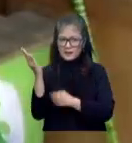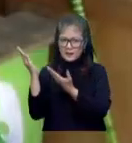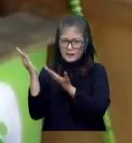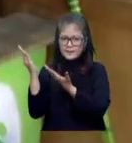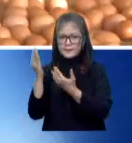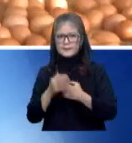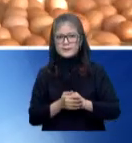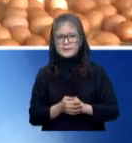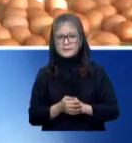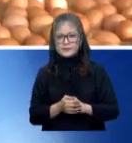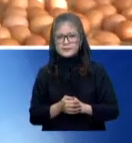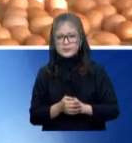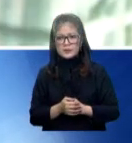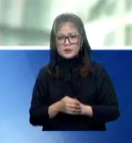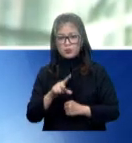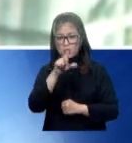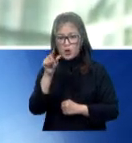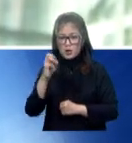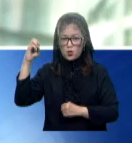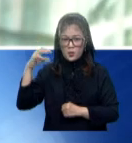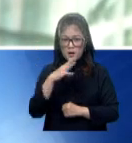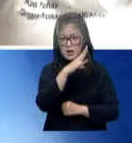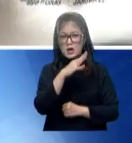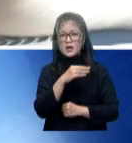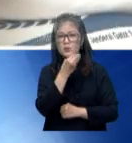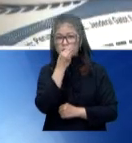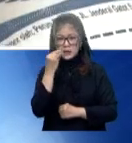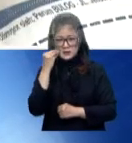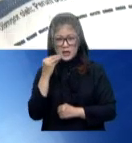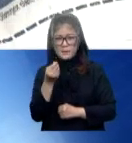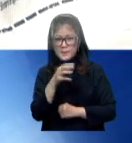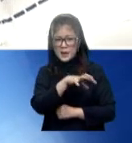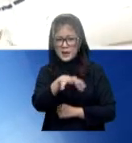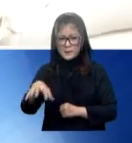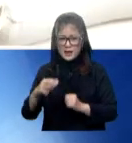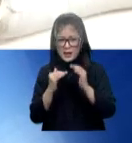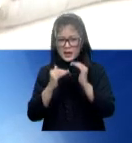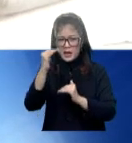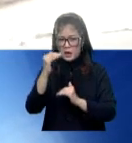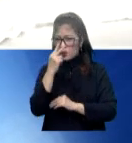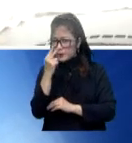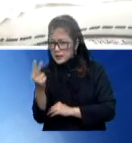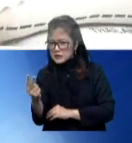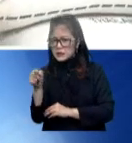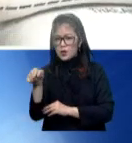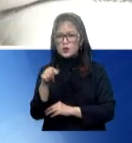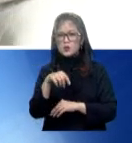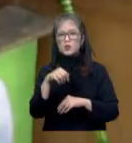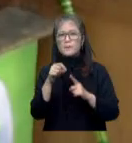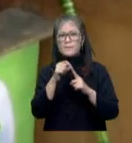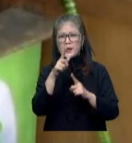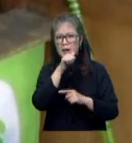Jelang bulan Ramadan, harga komoditi pangan mulai merangkak naik. Dari pantauan kami di Pasar Palmerah, Jakarta